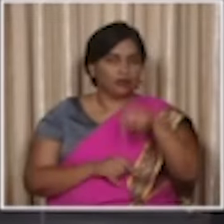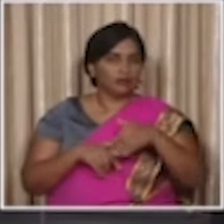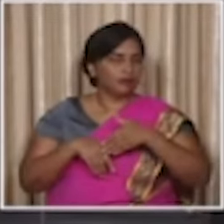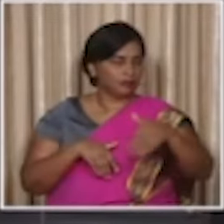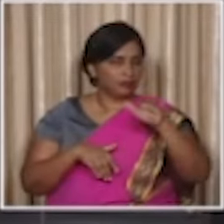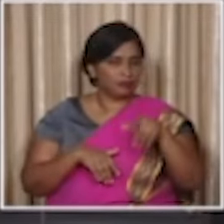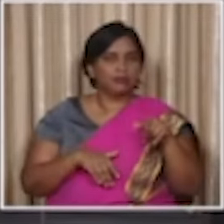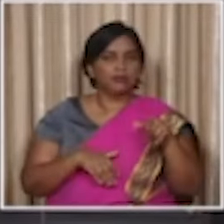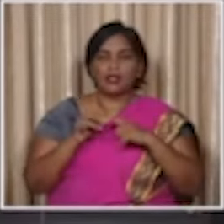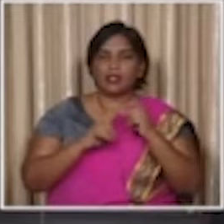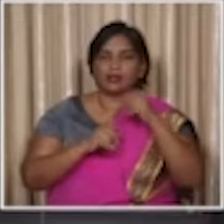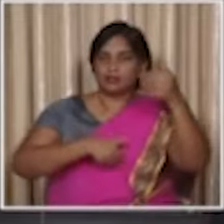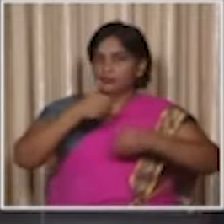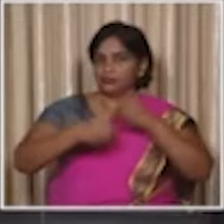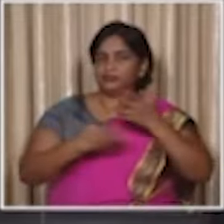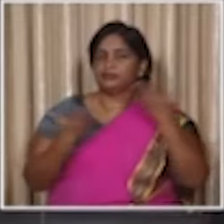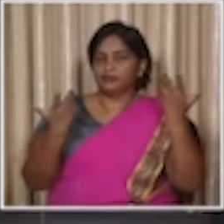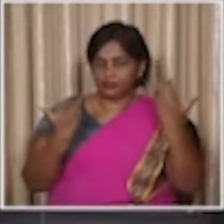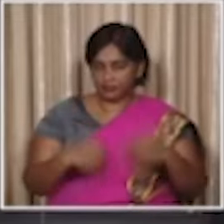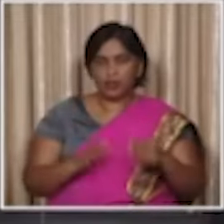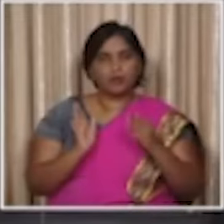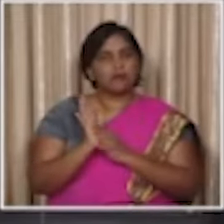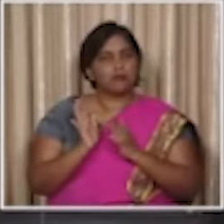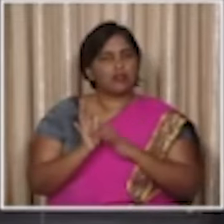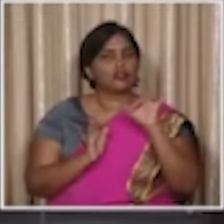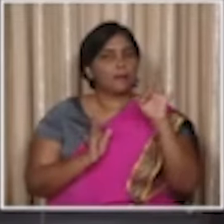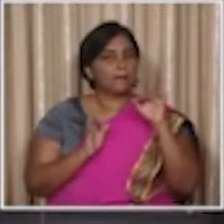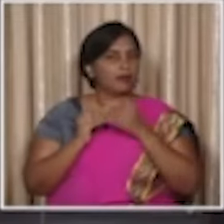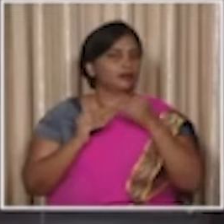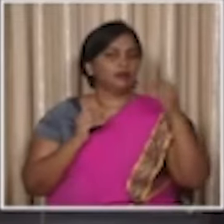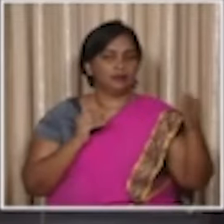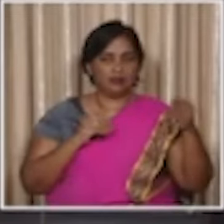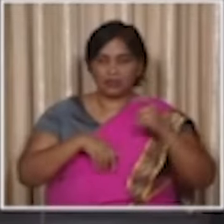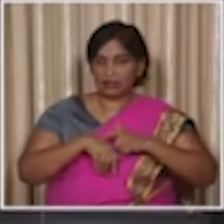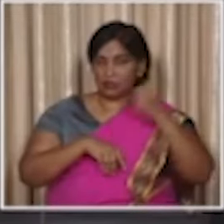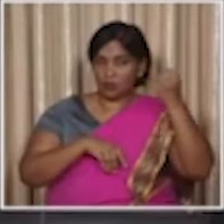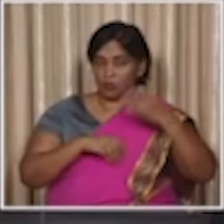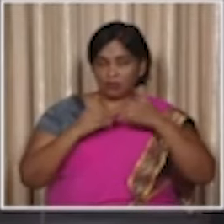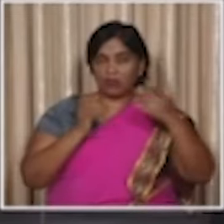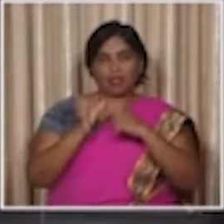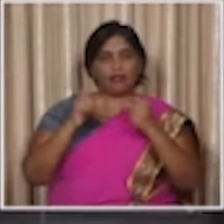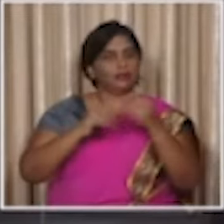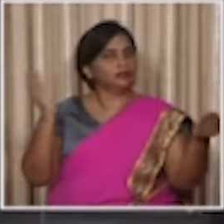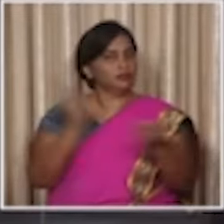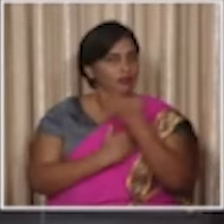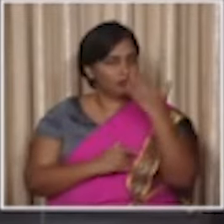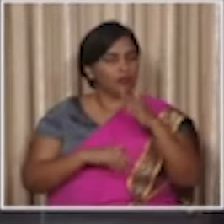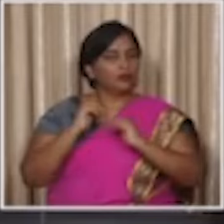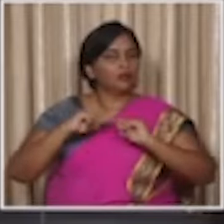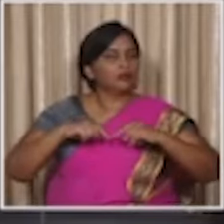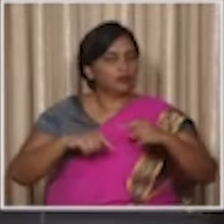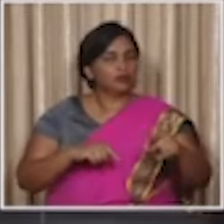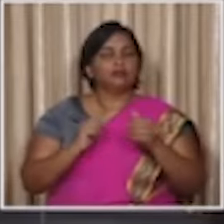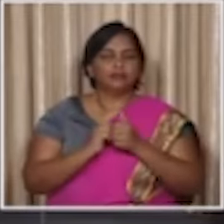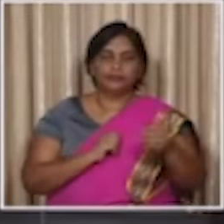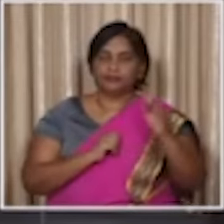වෙනකොටම ඉල්ලුම් පත්‍ර කැඳවීම සිදු කරනවා මාර්තු මාසේ 15 වෙනකන් අපි දින ලබා දීලා තියෙනවා ඔවුන්ට ඉල්ලුම් කරන්න මේ ක්‍රියාවලිය සිදු